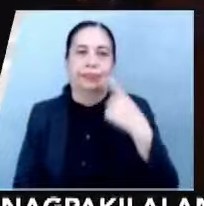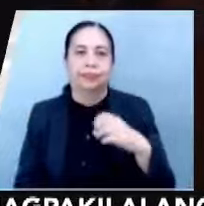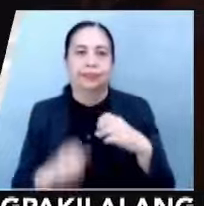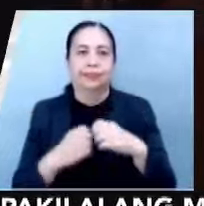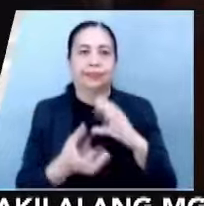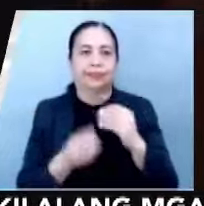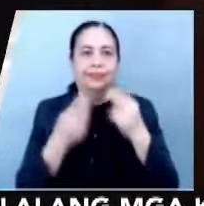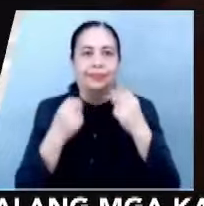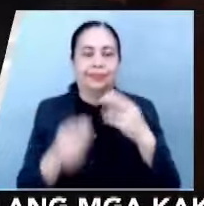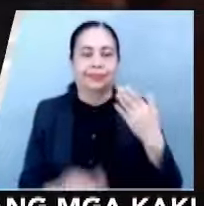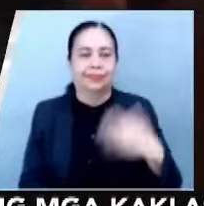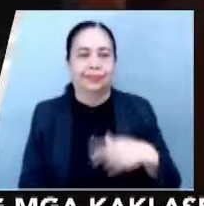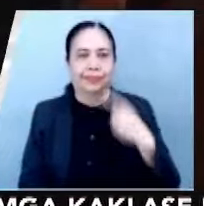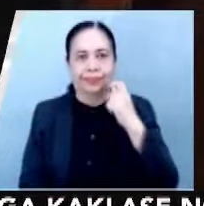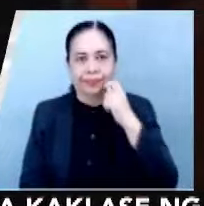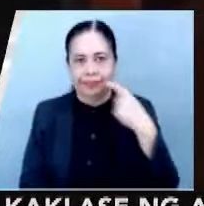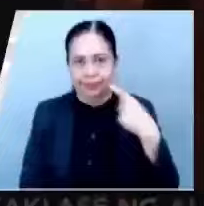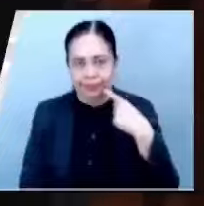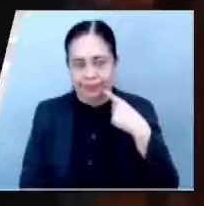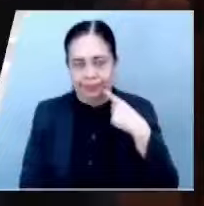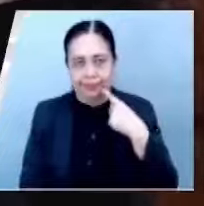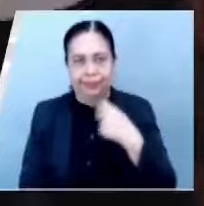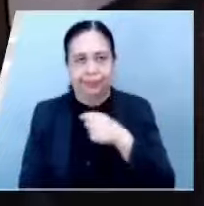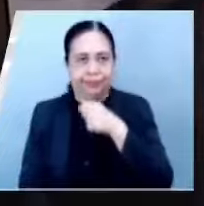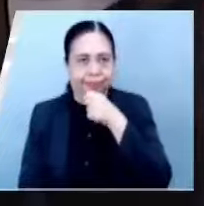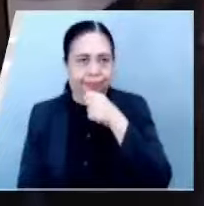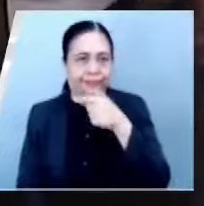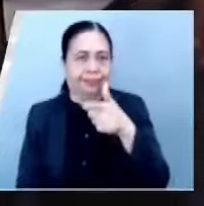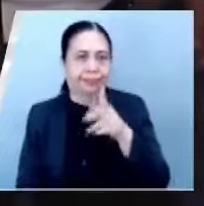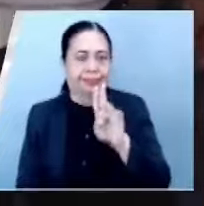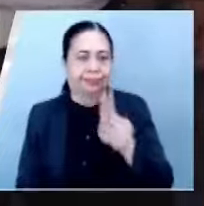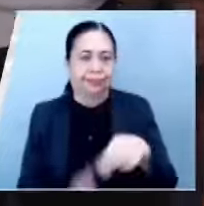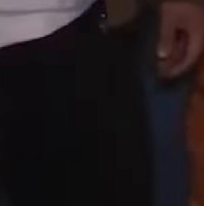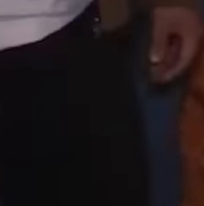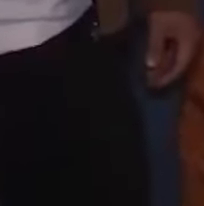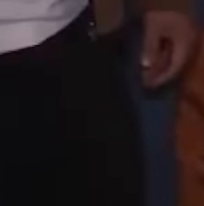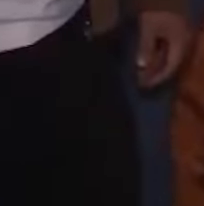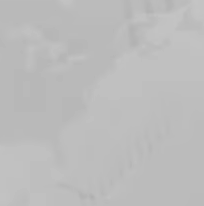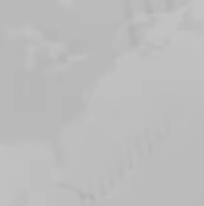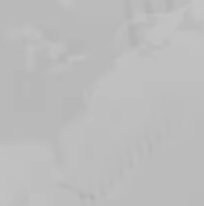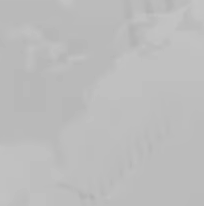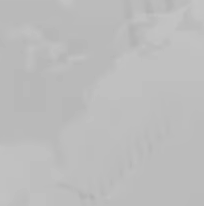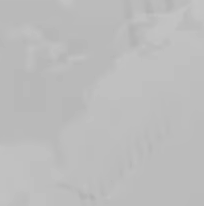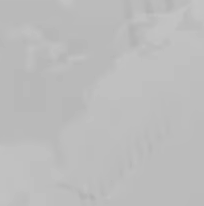News, Tina Panganiban Perez, nakatutok 24 oras.